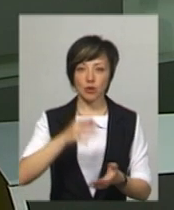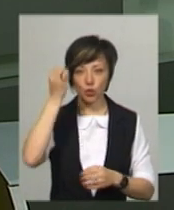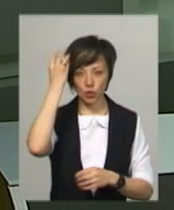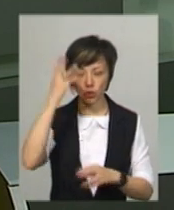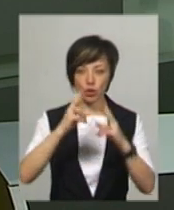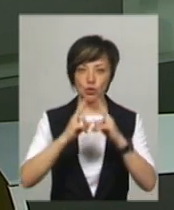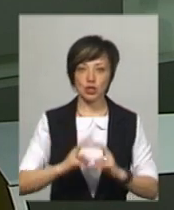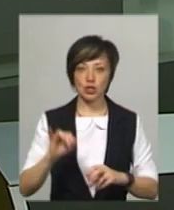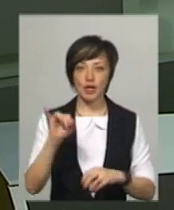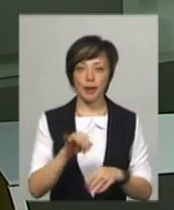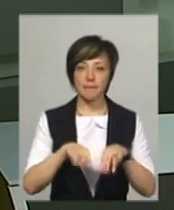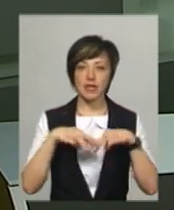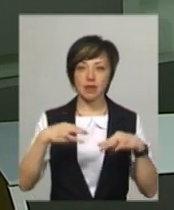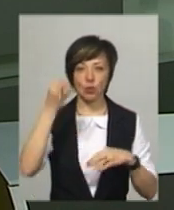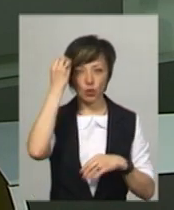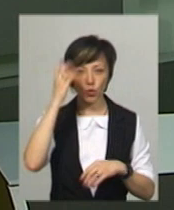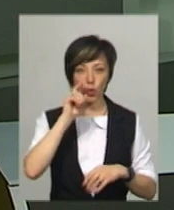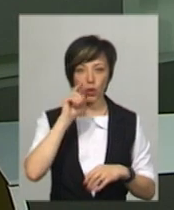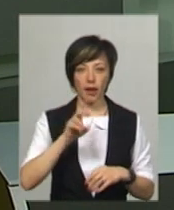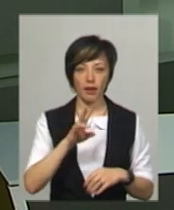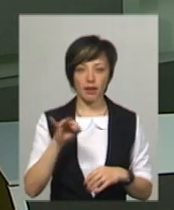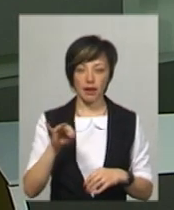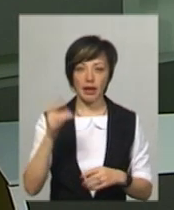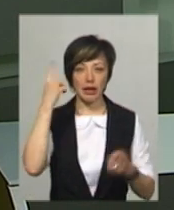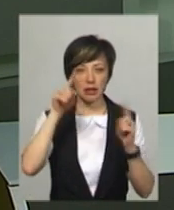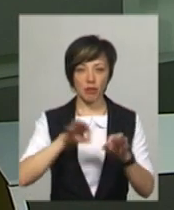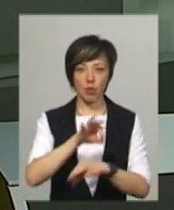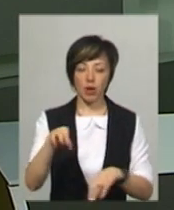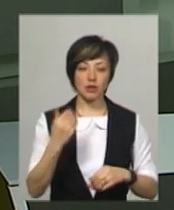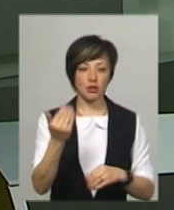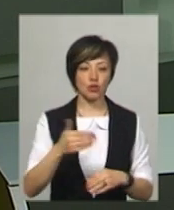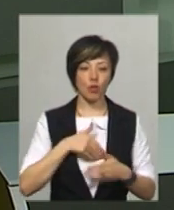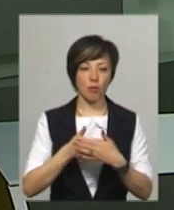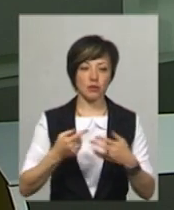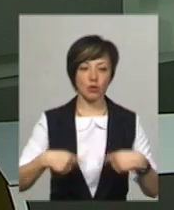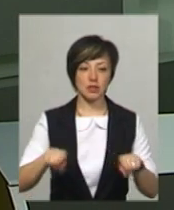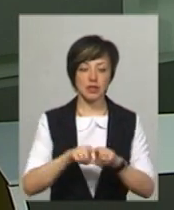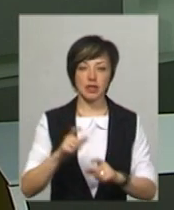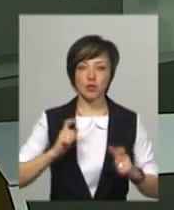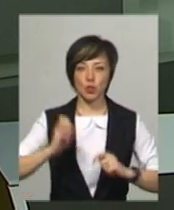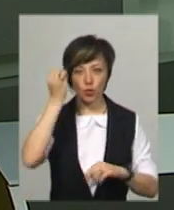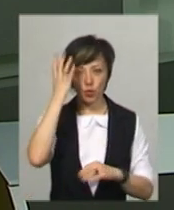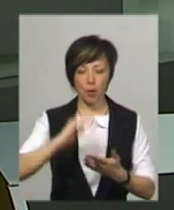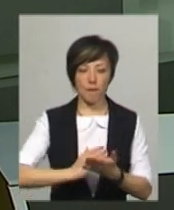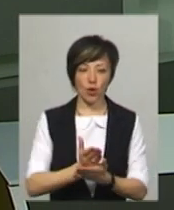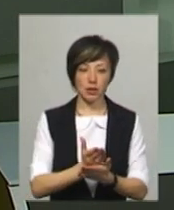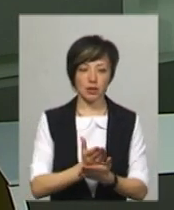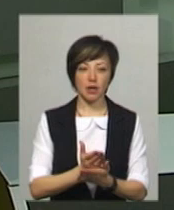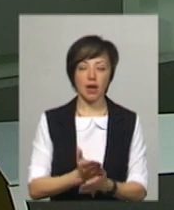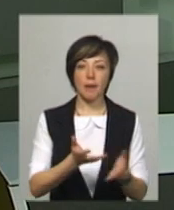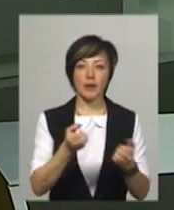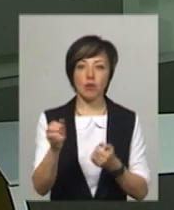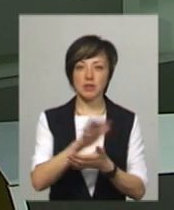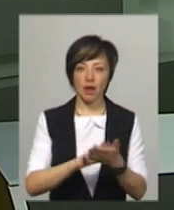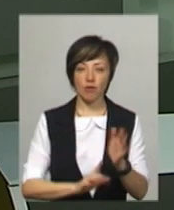культурних досліджень та Міністерство культури України. Ідея проекту належить громадській організації «Інститут культурної політики». Прийом